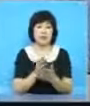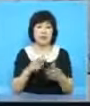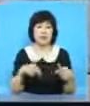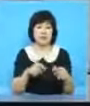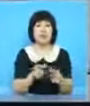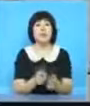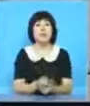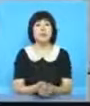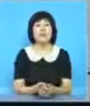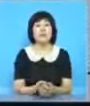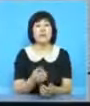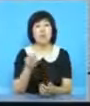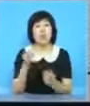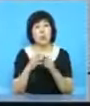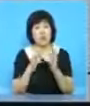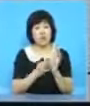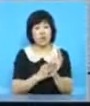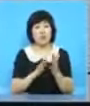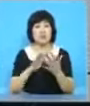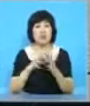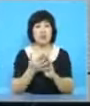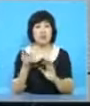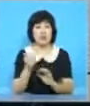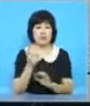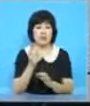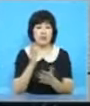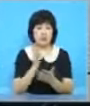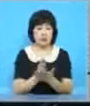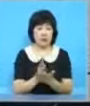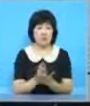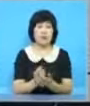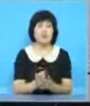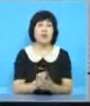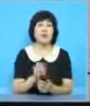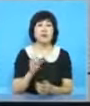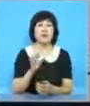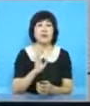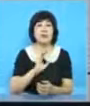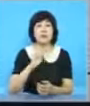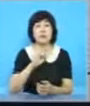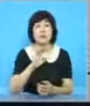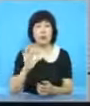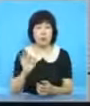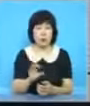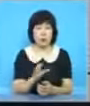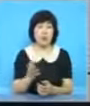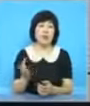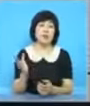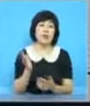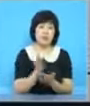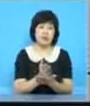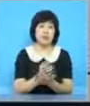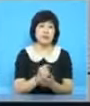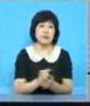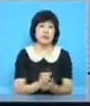өндірімен айналысатын 19 шаруа қожалығы, 8 жауапкершілігі шектеулі серіктестік, бір өндірістік оператив ауыл шаруашылығы өнімдерімен айналысады.